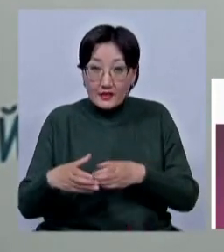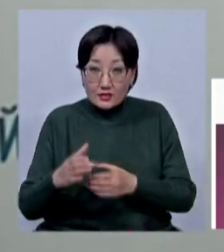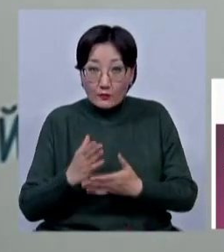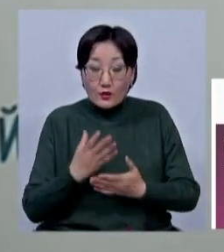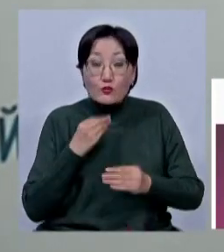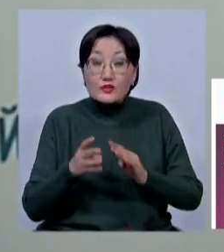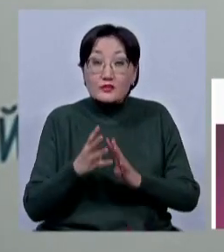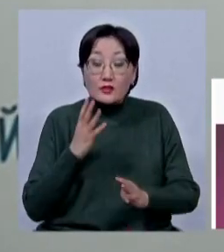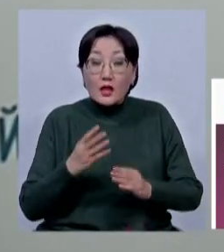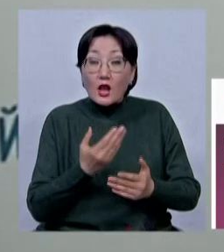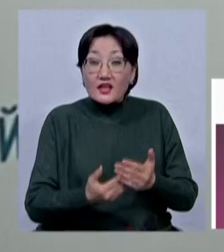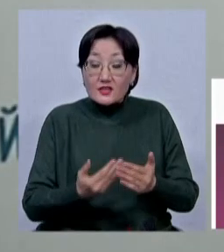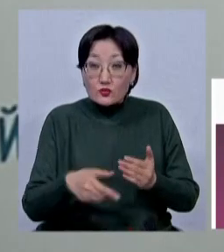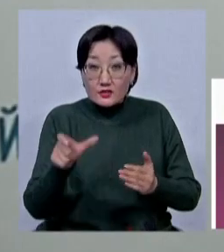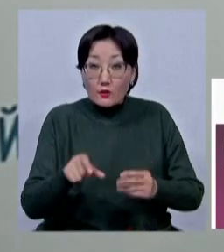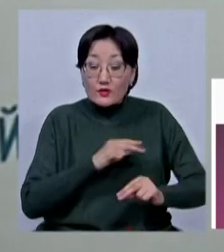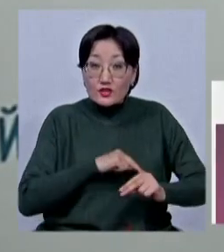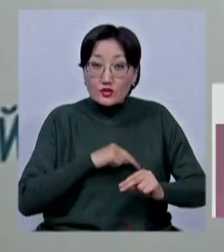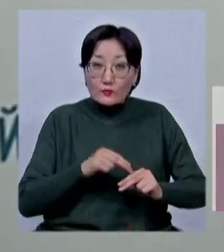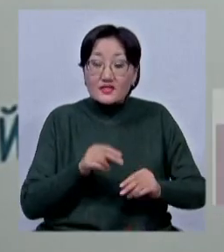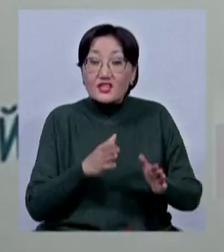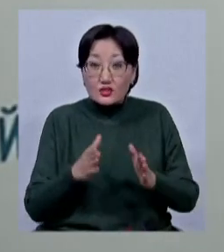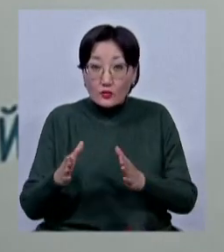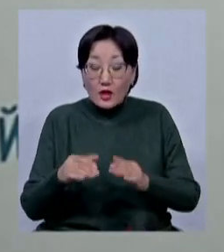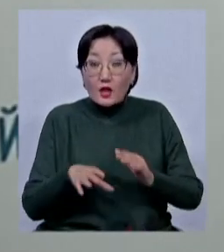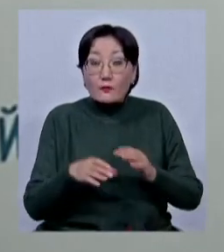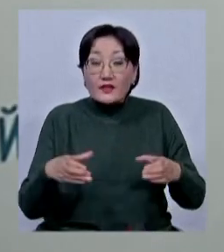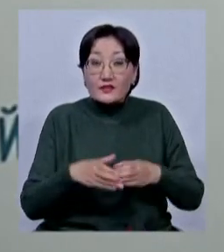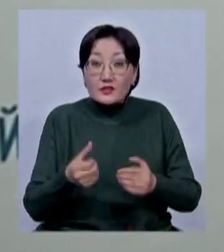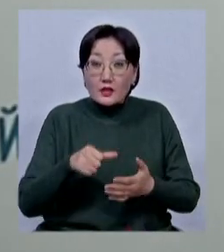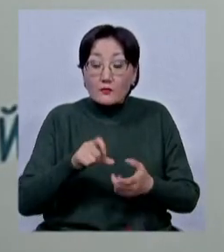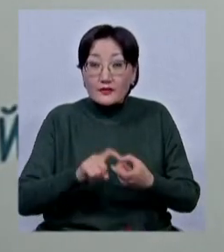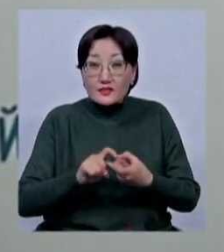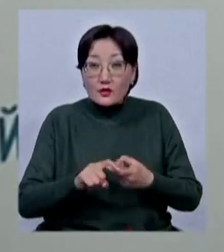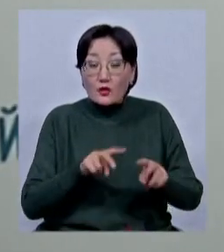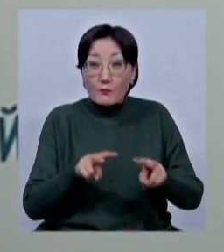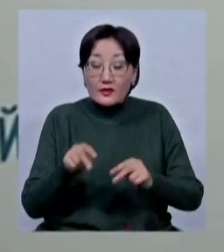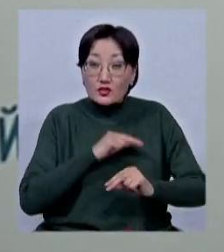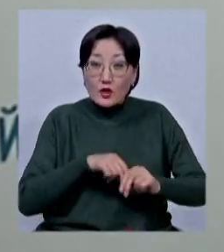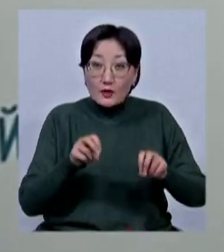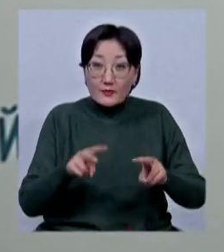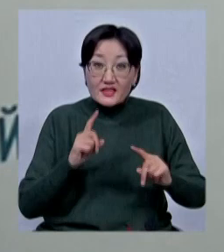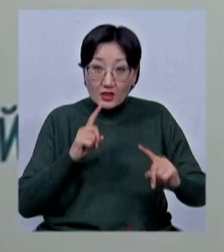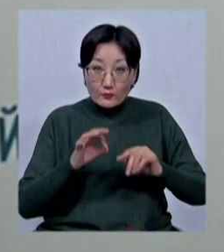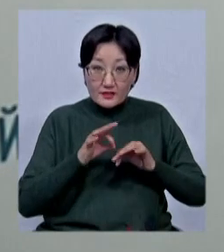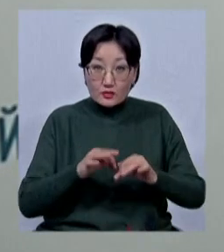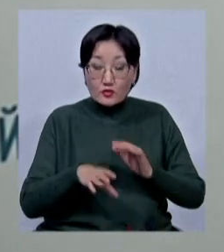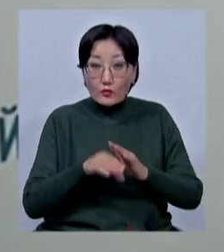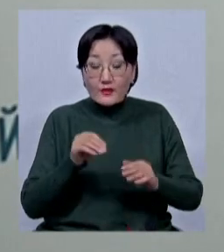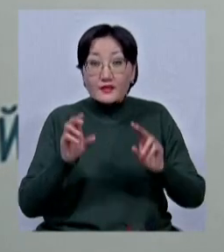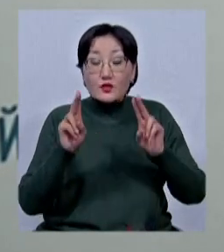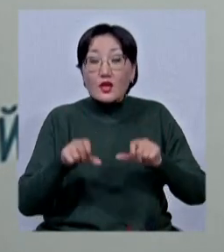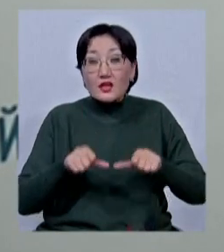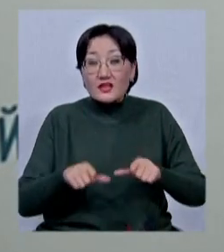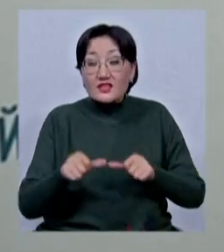Олар өз кезегінде консультанттардың жұмысын үйлестіреді. Бүгін ұйымдастыруға қатысты бақылаушылармен жұмыс бойынша арнай кеңес өтті. Сайлау құқығы